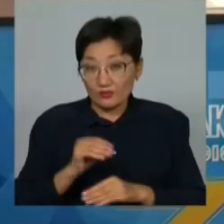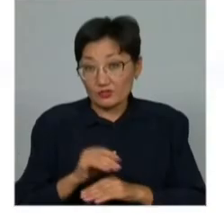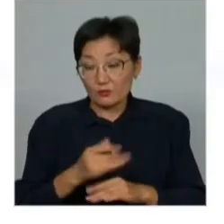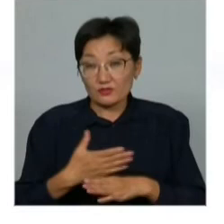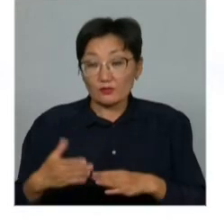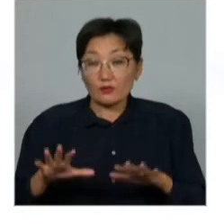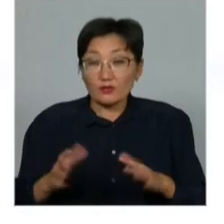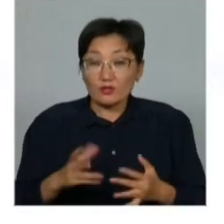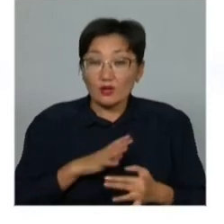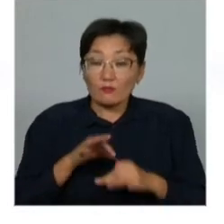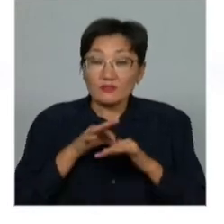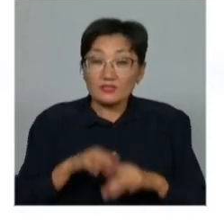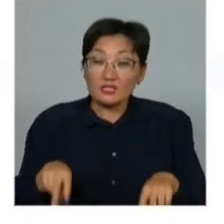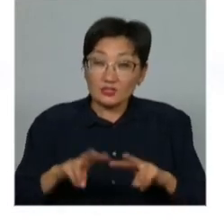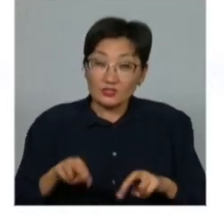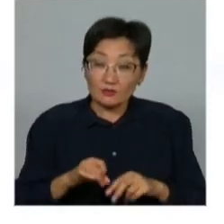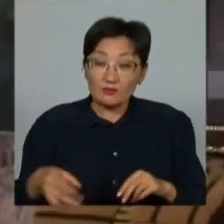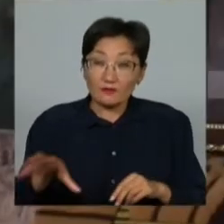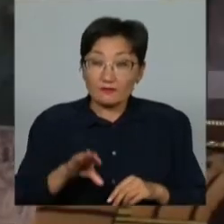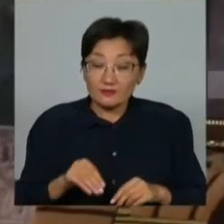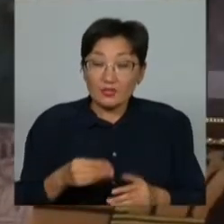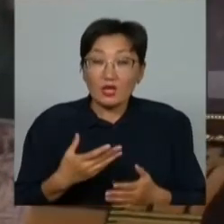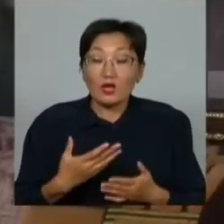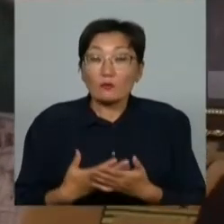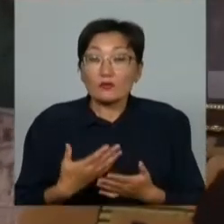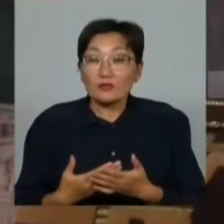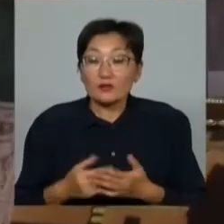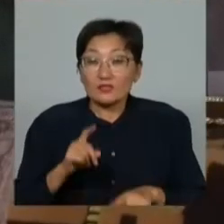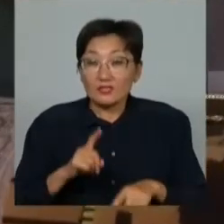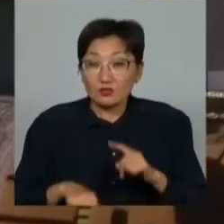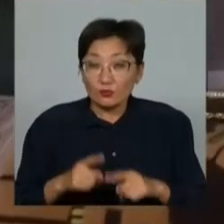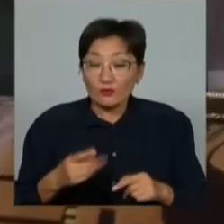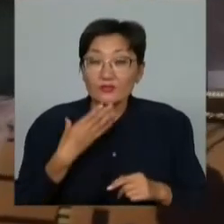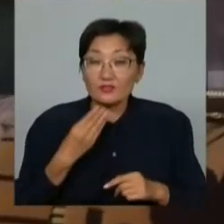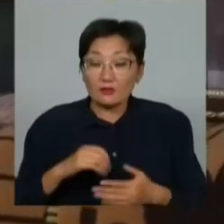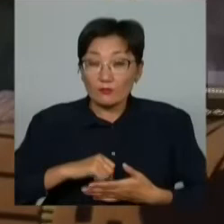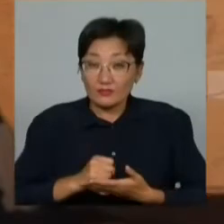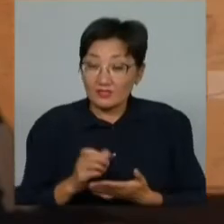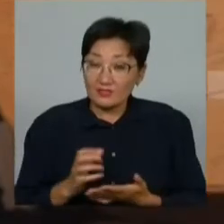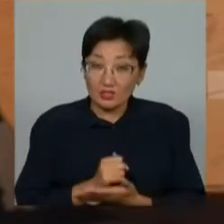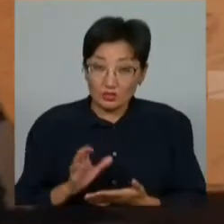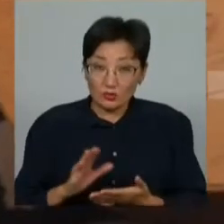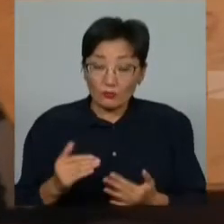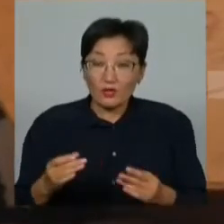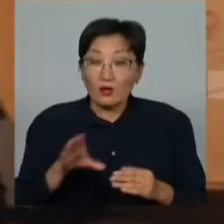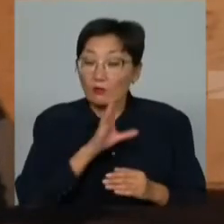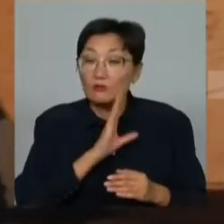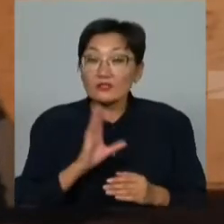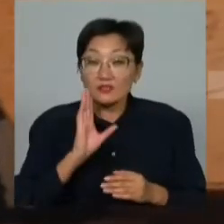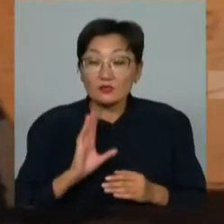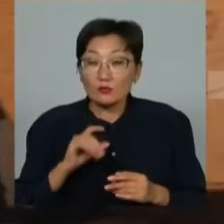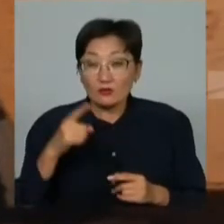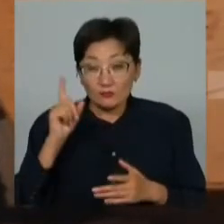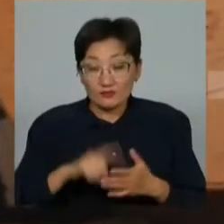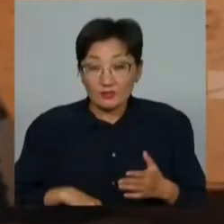после инцидента было проведено расследование, и все доводы родных погибшего Анатолия Рейбанда своего подтверждения не нашли. Но вот мать Анатолия уверена,